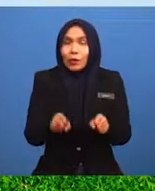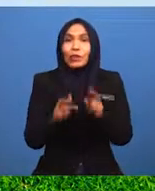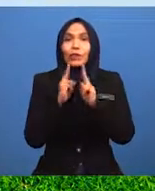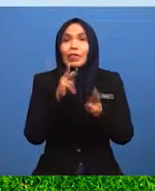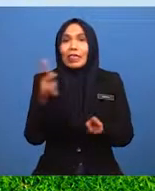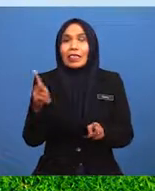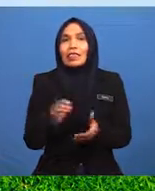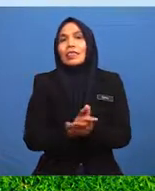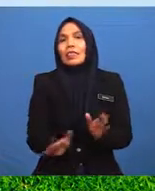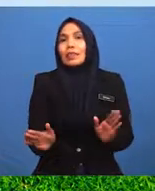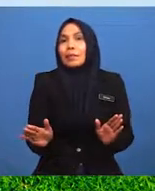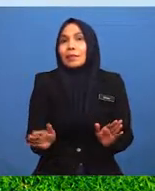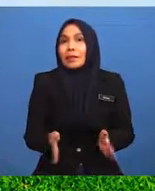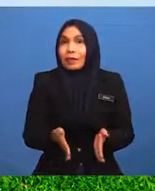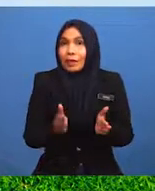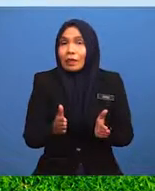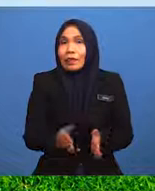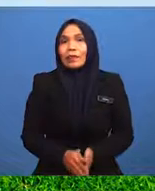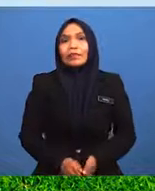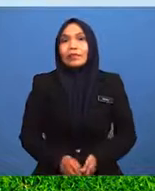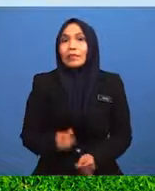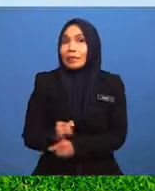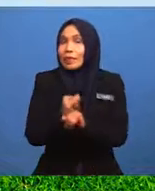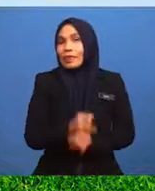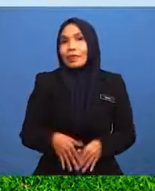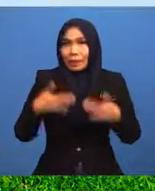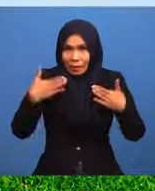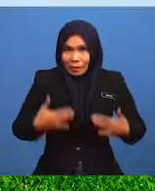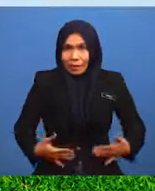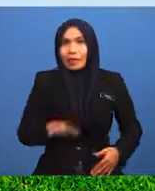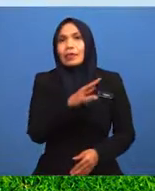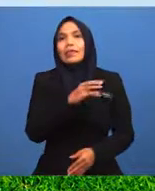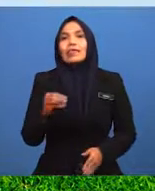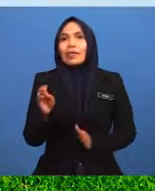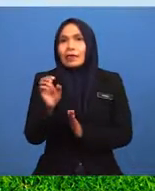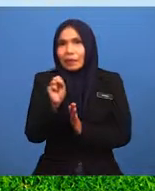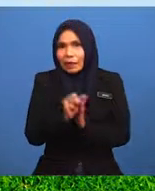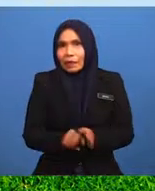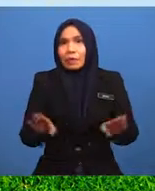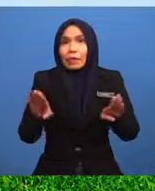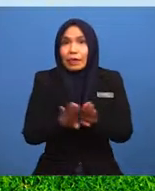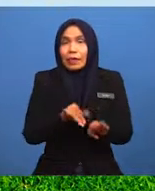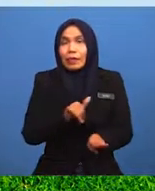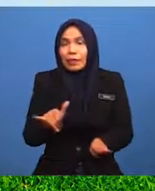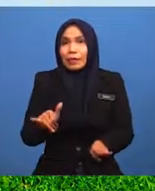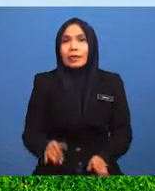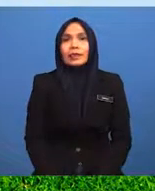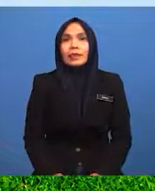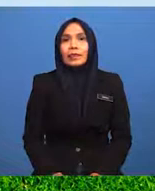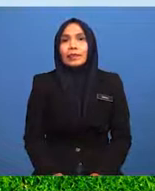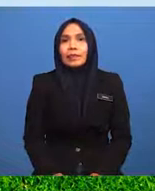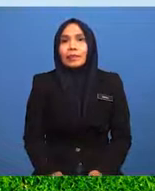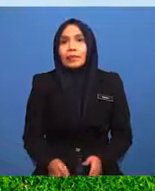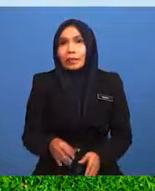jalan, jaga diri dan sebagainya apabila ibu bapa atau ahli keluarga